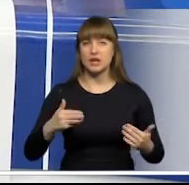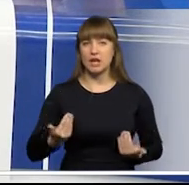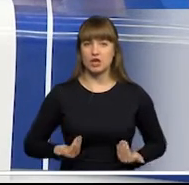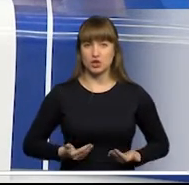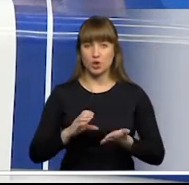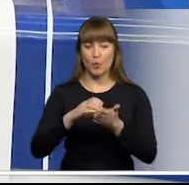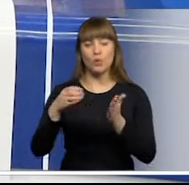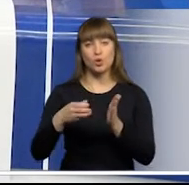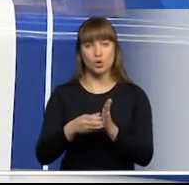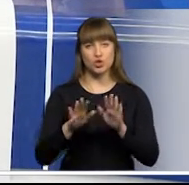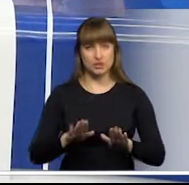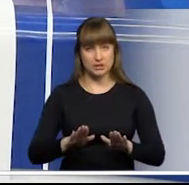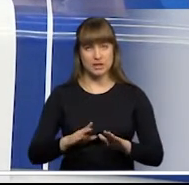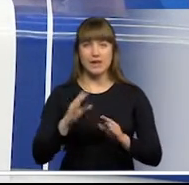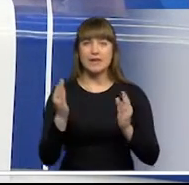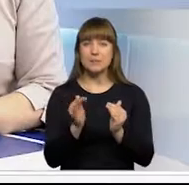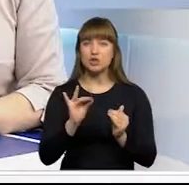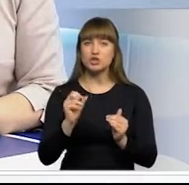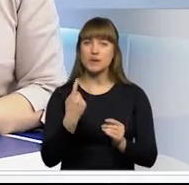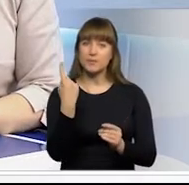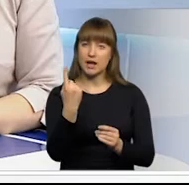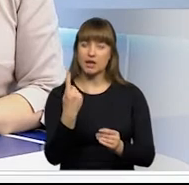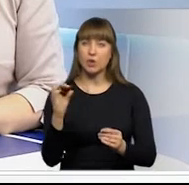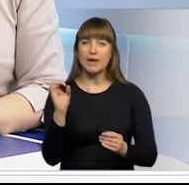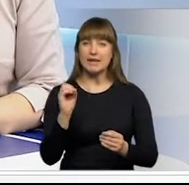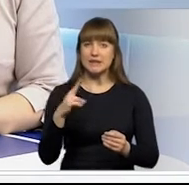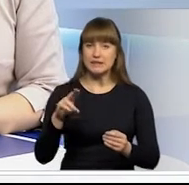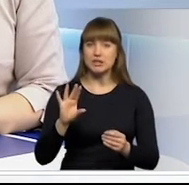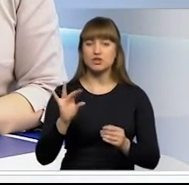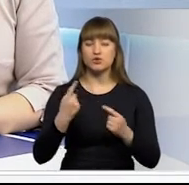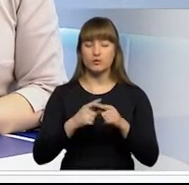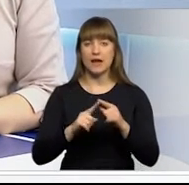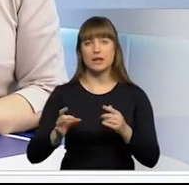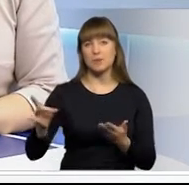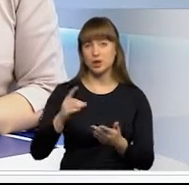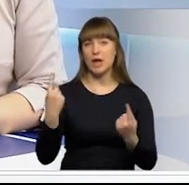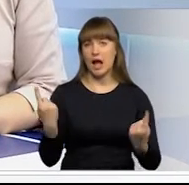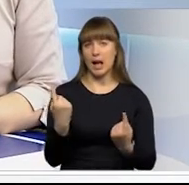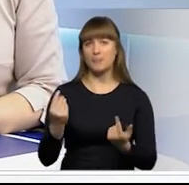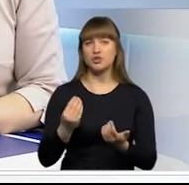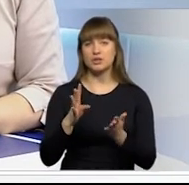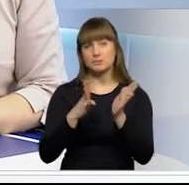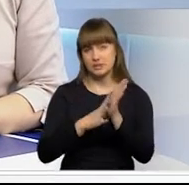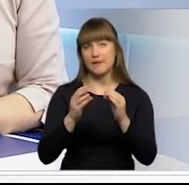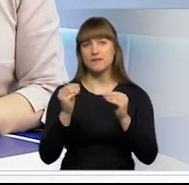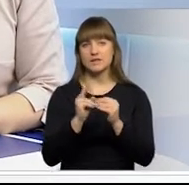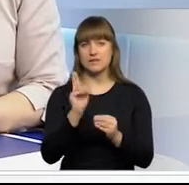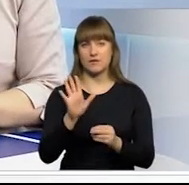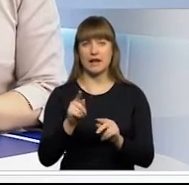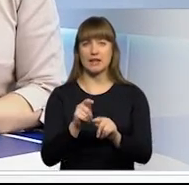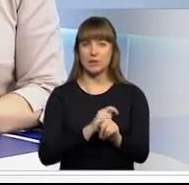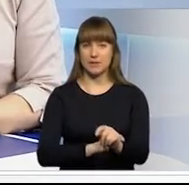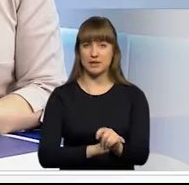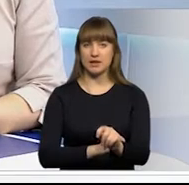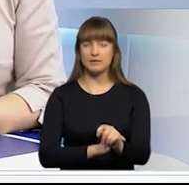не меньше, чем на одну учетную единицу в данном районе. Ну, обычно она составляет 9-10 квадратных метров. То есть